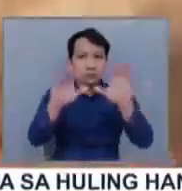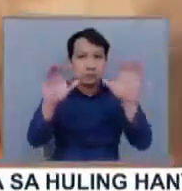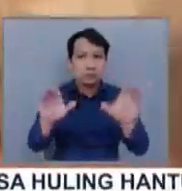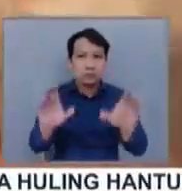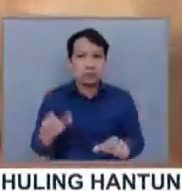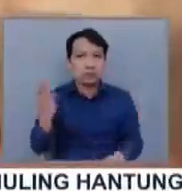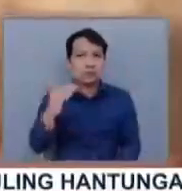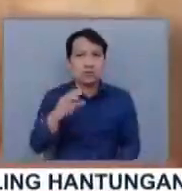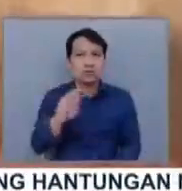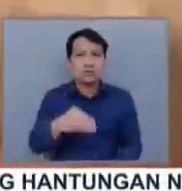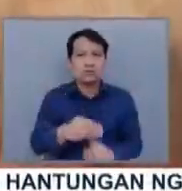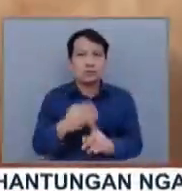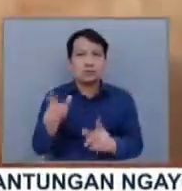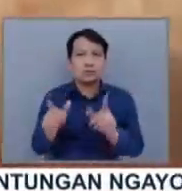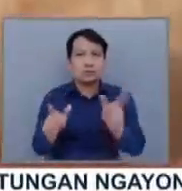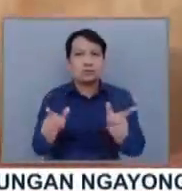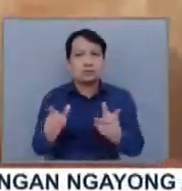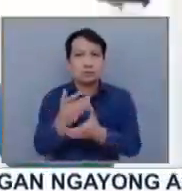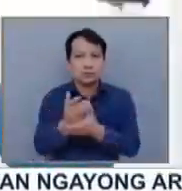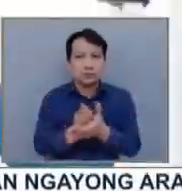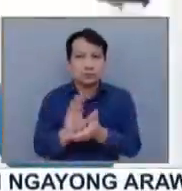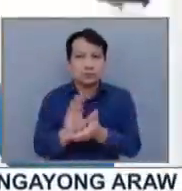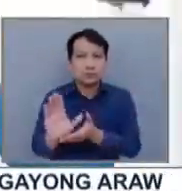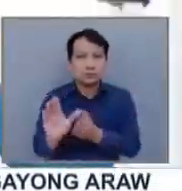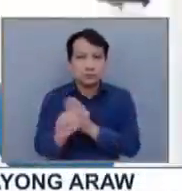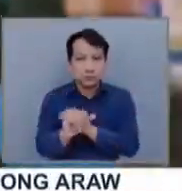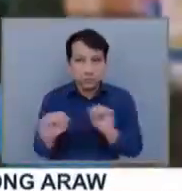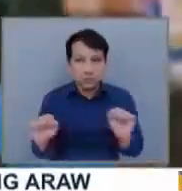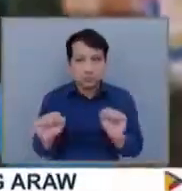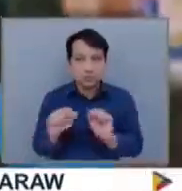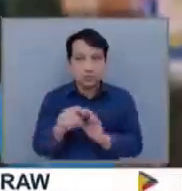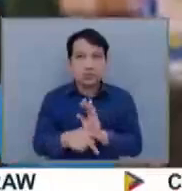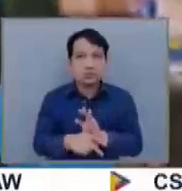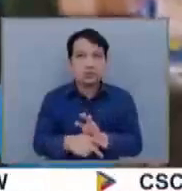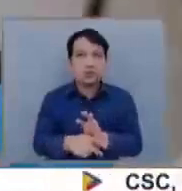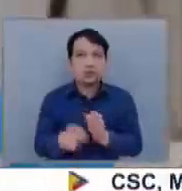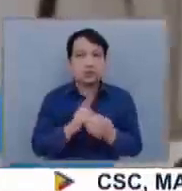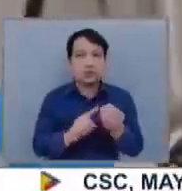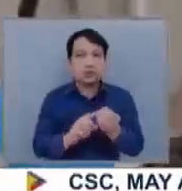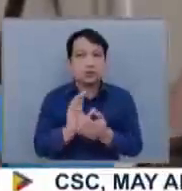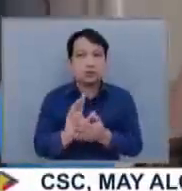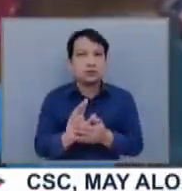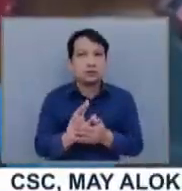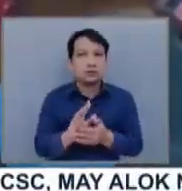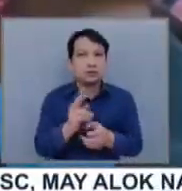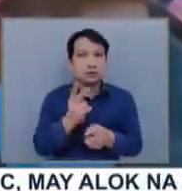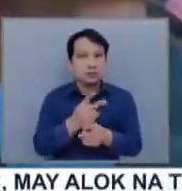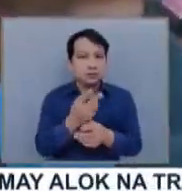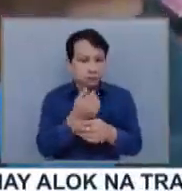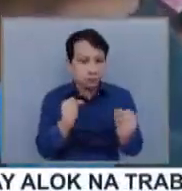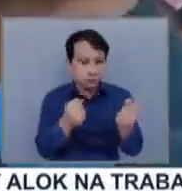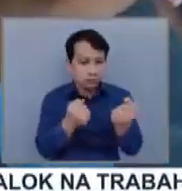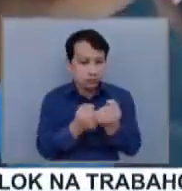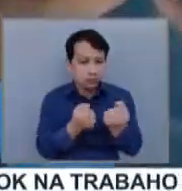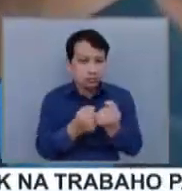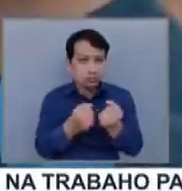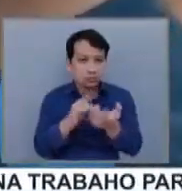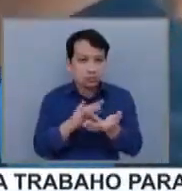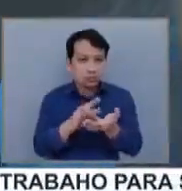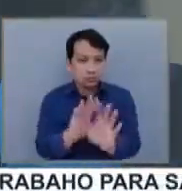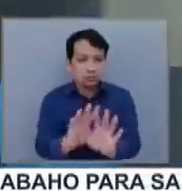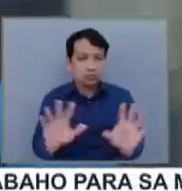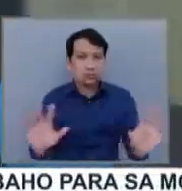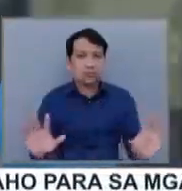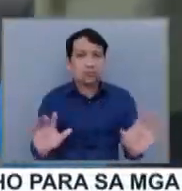2020 bilang bahagi na rin ng safety measure. Sa kabila nito, tiniyak niya ang suporta sa mga frontliners at iginiit